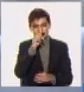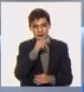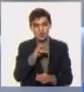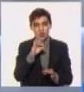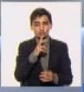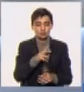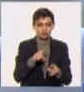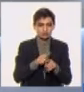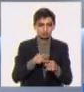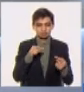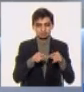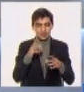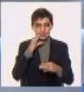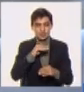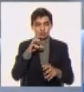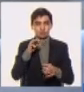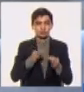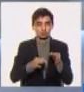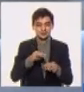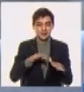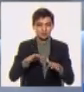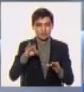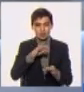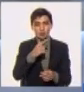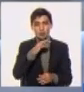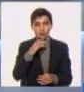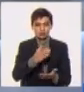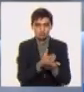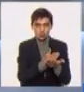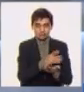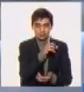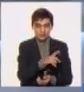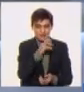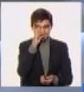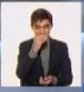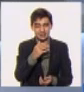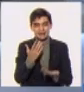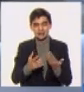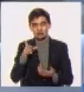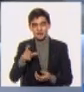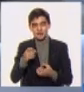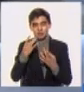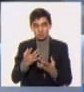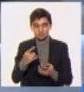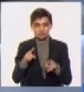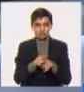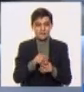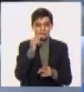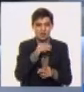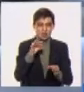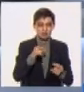виновности». Согласно положению, в случае судебного разбирательства между госорганом и гражданином или частной организацией, презумпция виновности